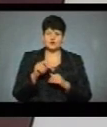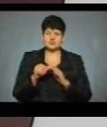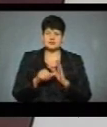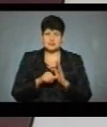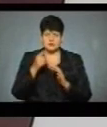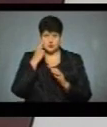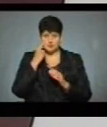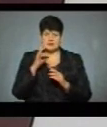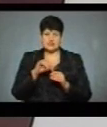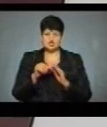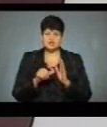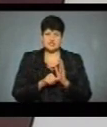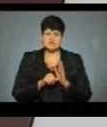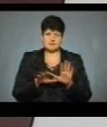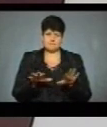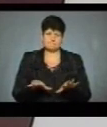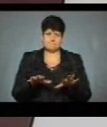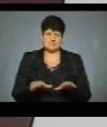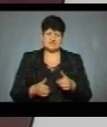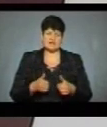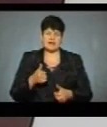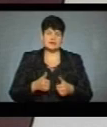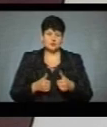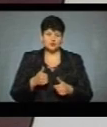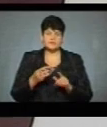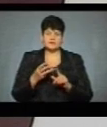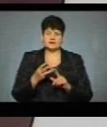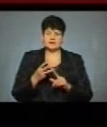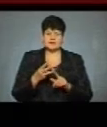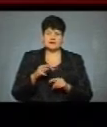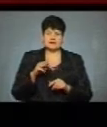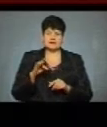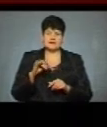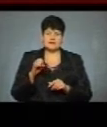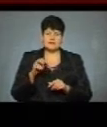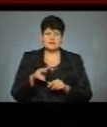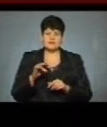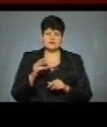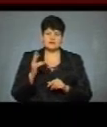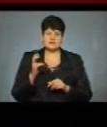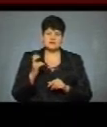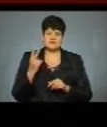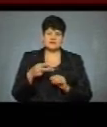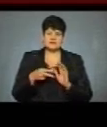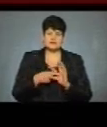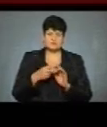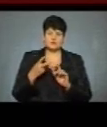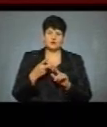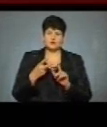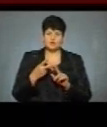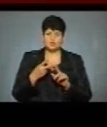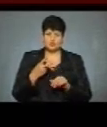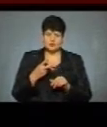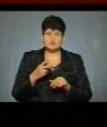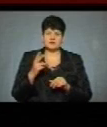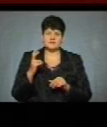очок на 16-му місці у рейтингу. На третьому – Тіріл Екхоф – 227 очок. Друге в італійки Доротеї